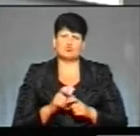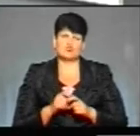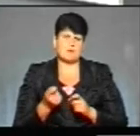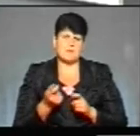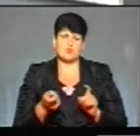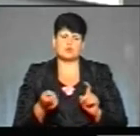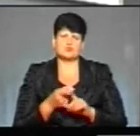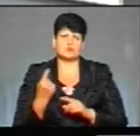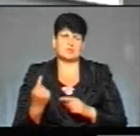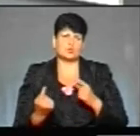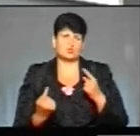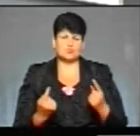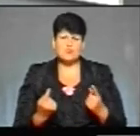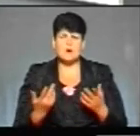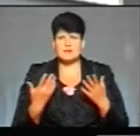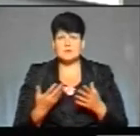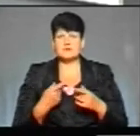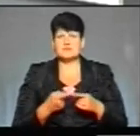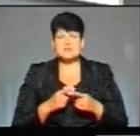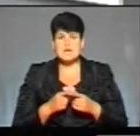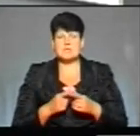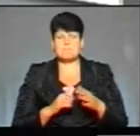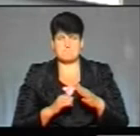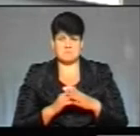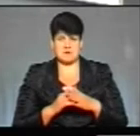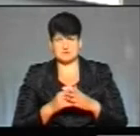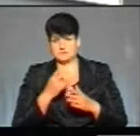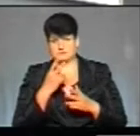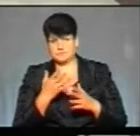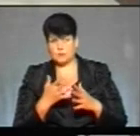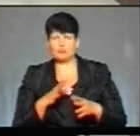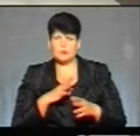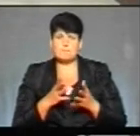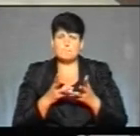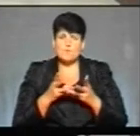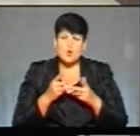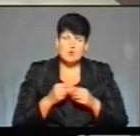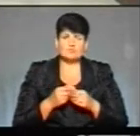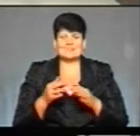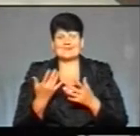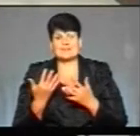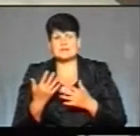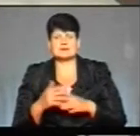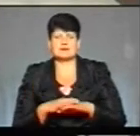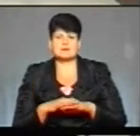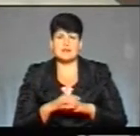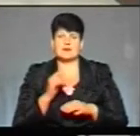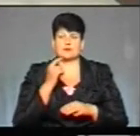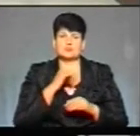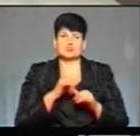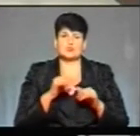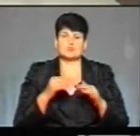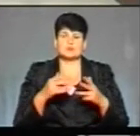один до другого, але десь так ми від цієї бази відштовхувались. Звісно, що були прорахунки у відповідності до кількості населення, щодо економічного розвитку і так